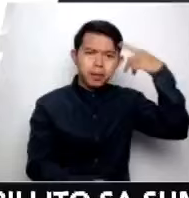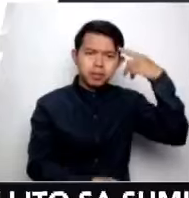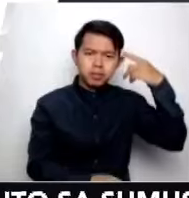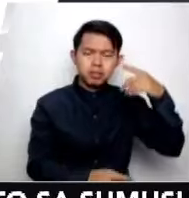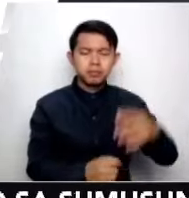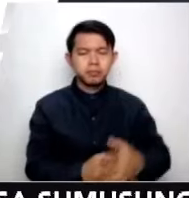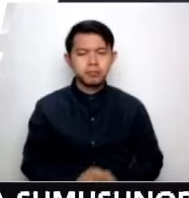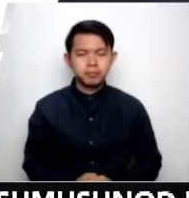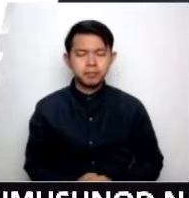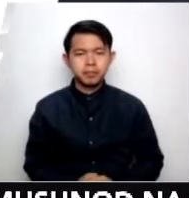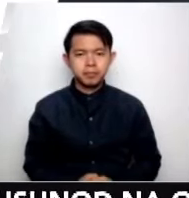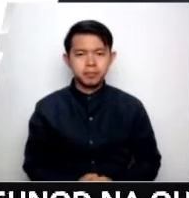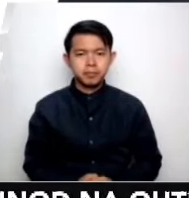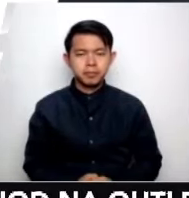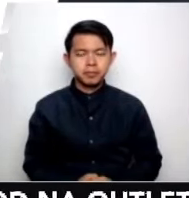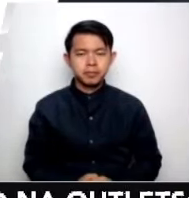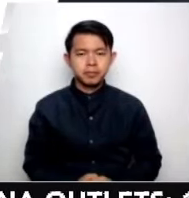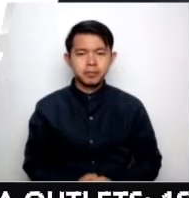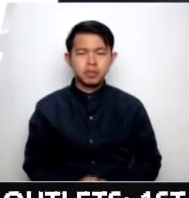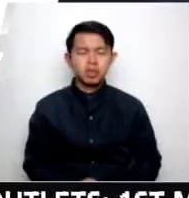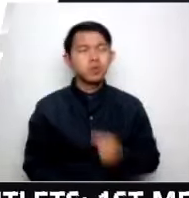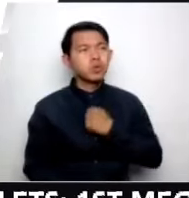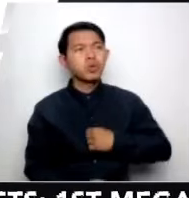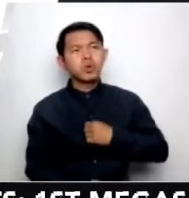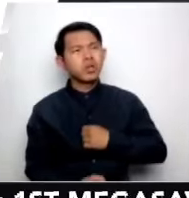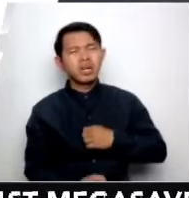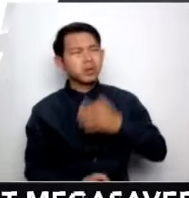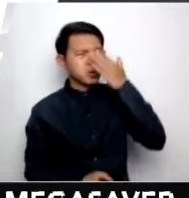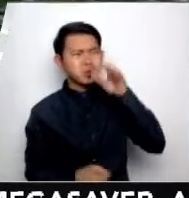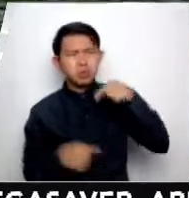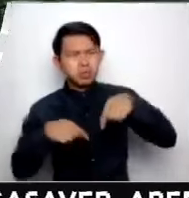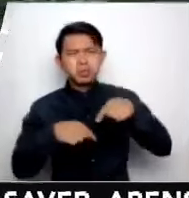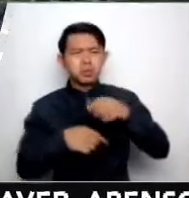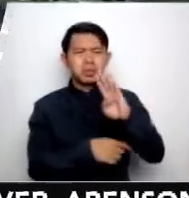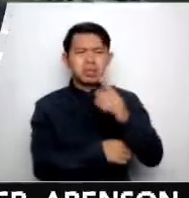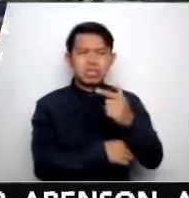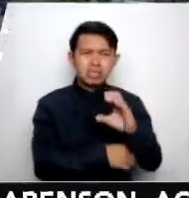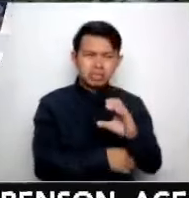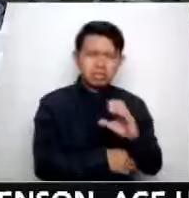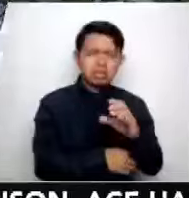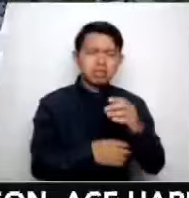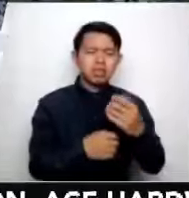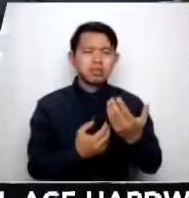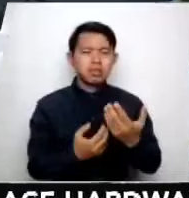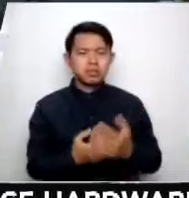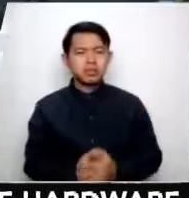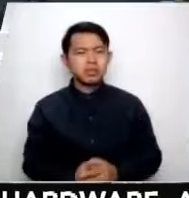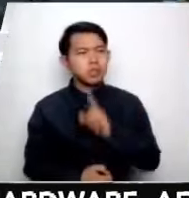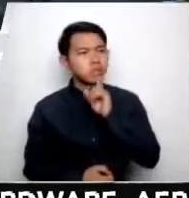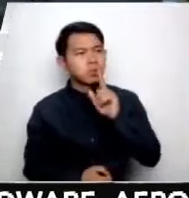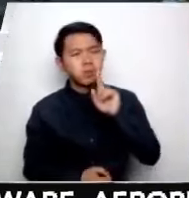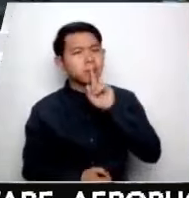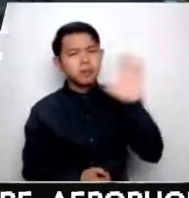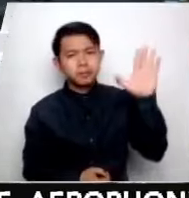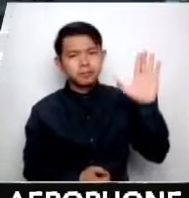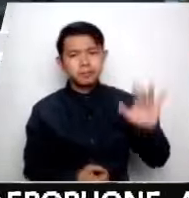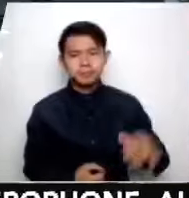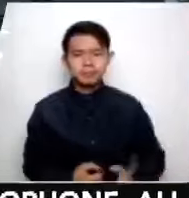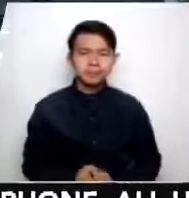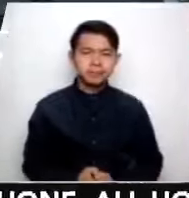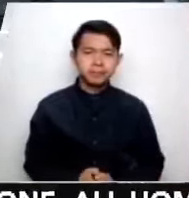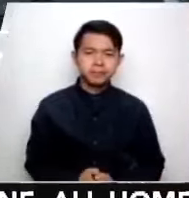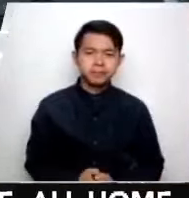kasi We don't know talaga BGC kasi leg promise sabi ng pamuno ng BGC inisyuhan na ng ordinance